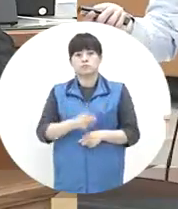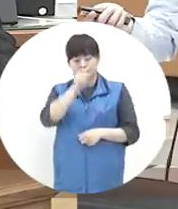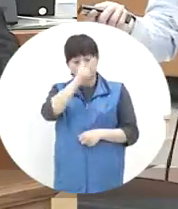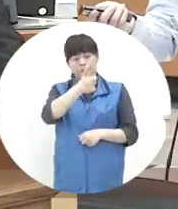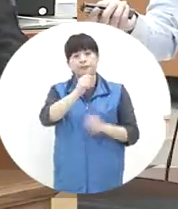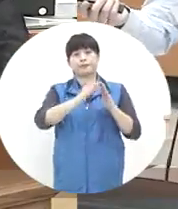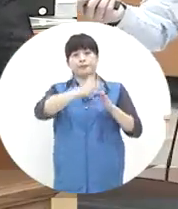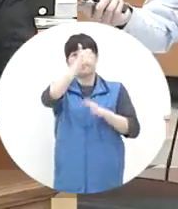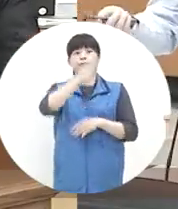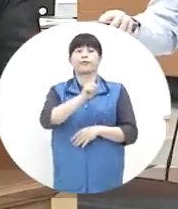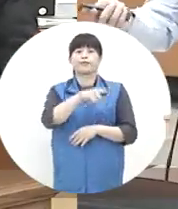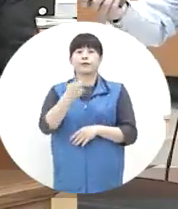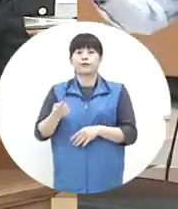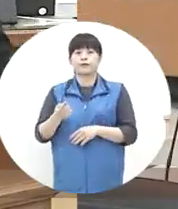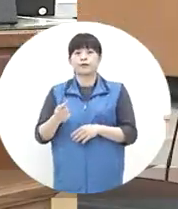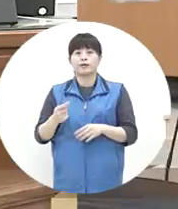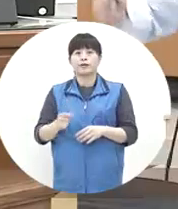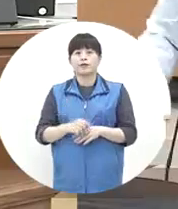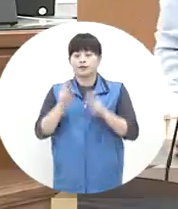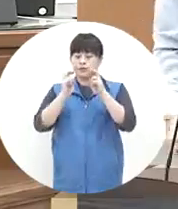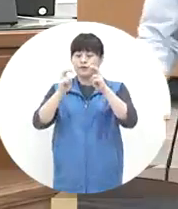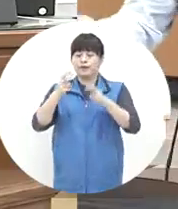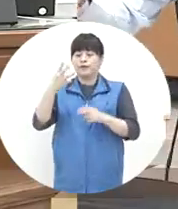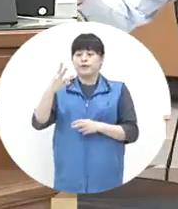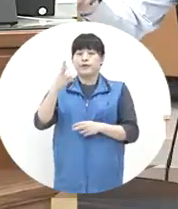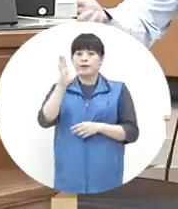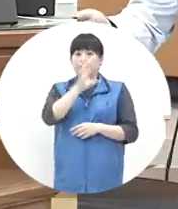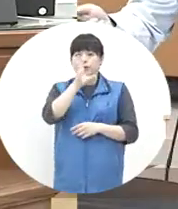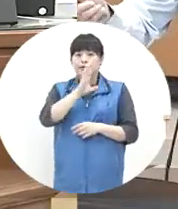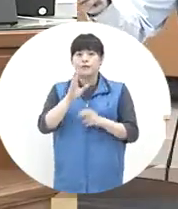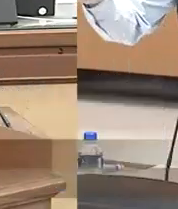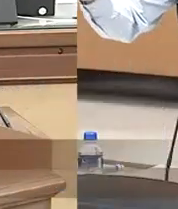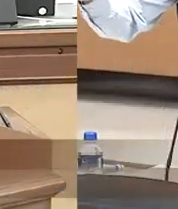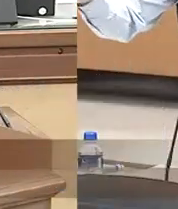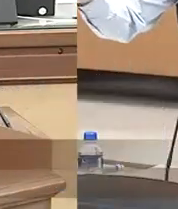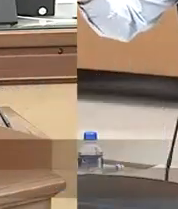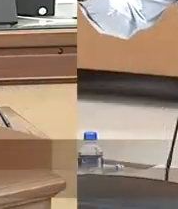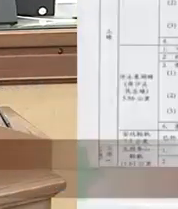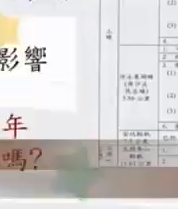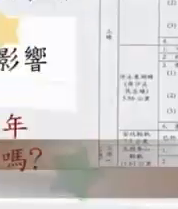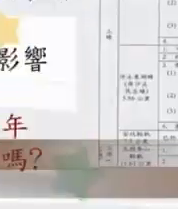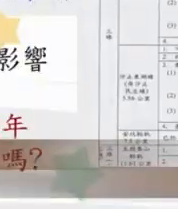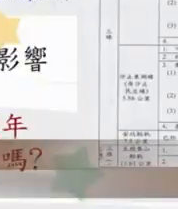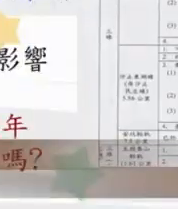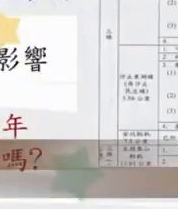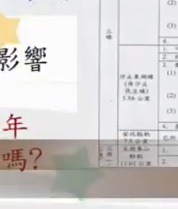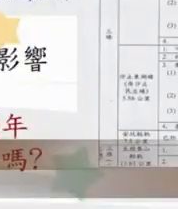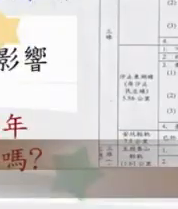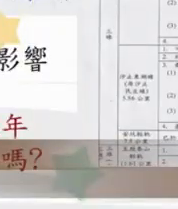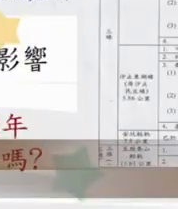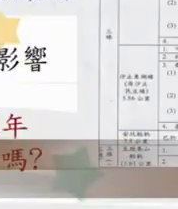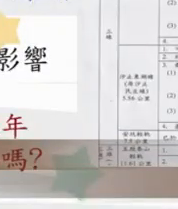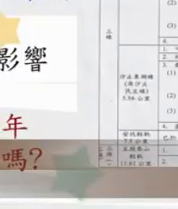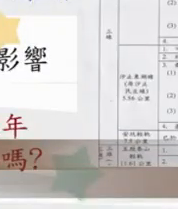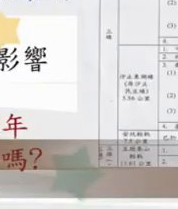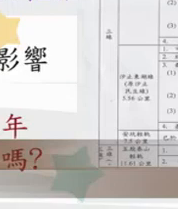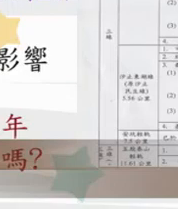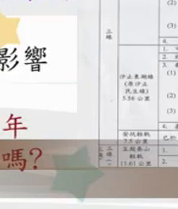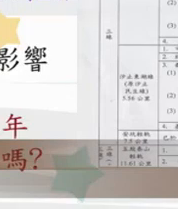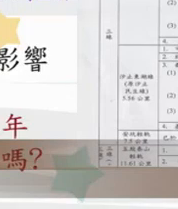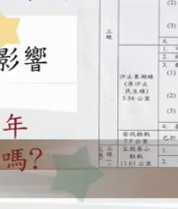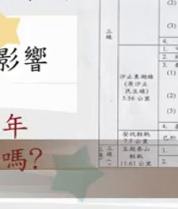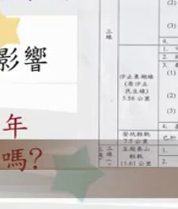哈。那我来看一下这个捷运三莺线啊，刚刚这个我听错了哈，捷运三莺线哈。我也听说啊，